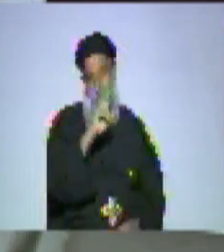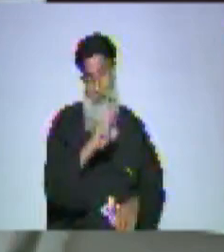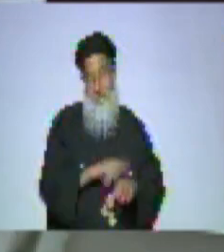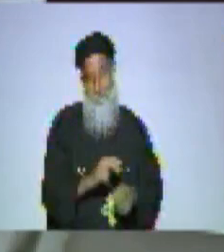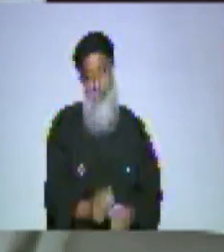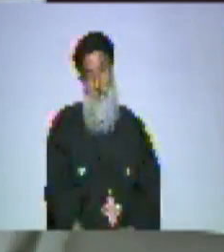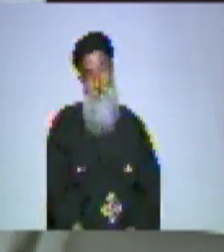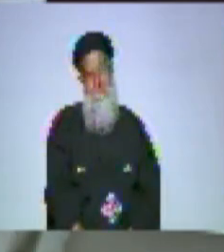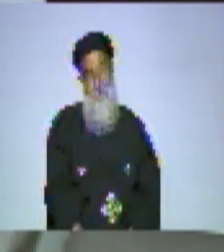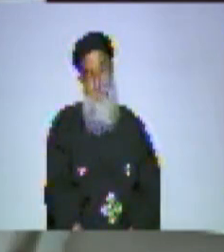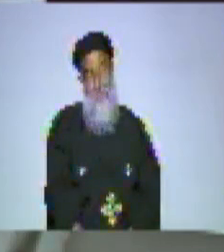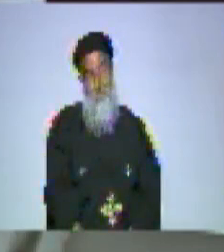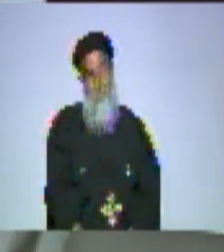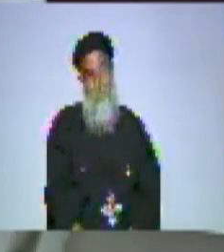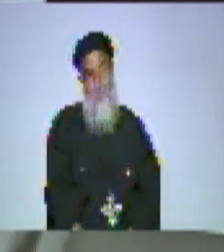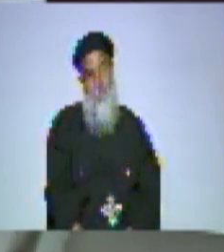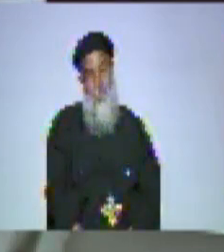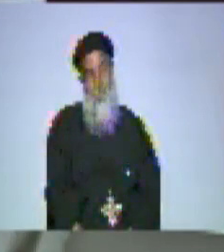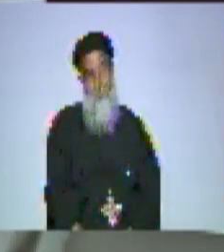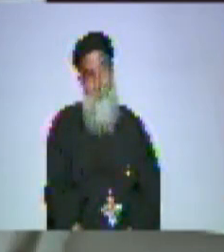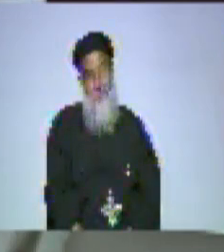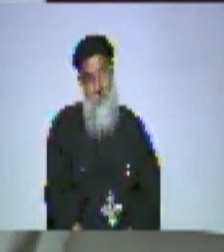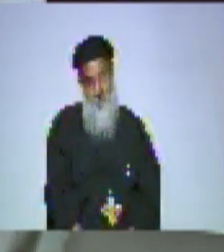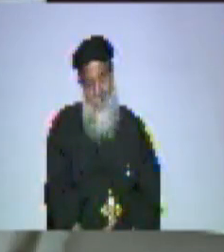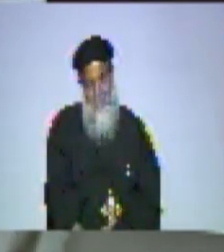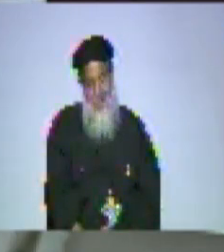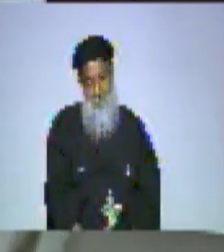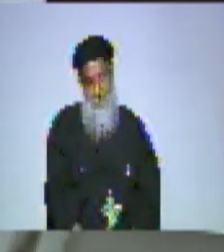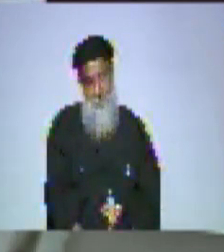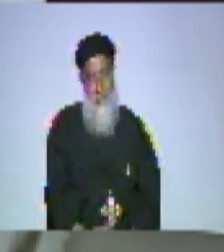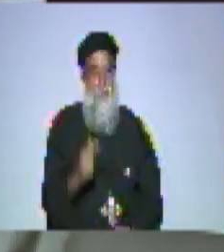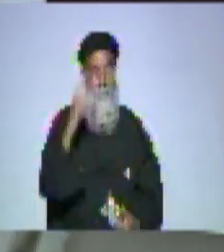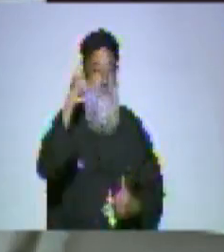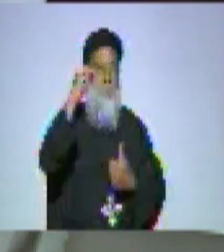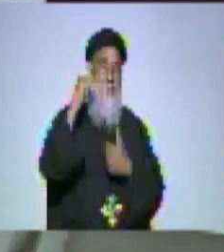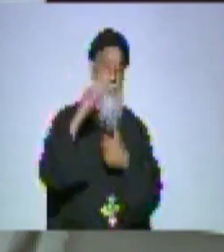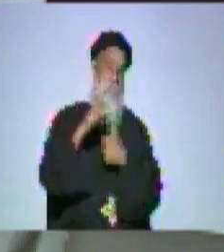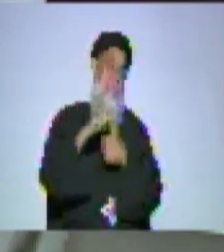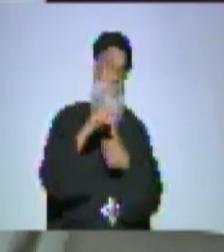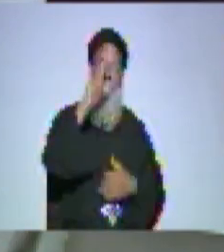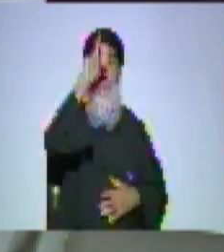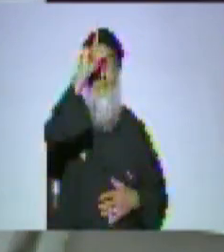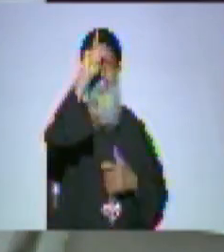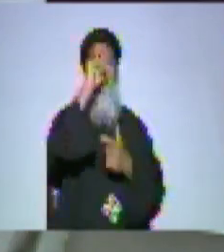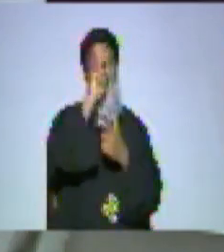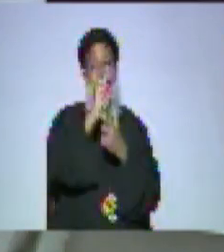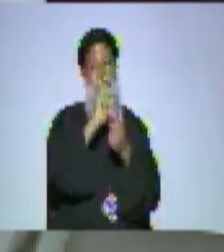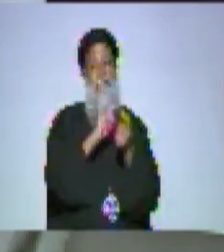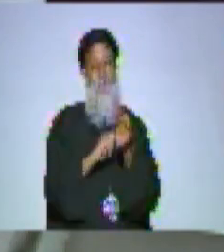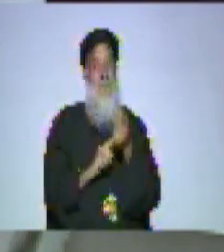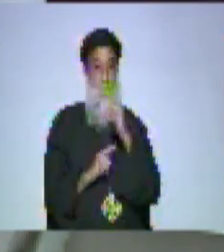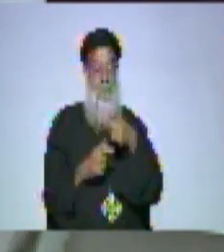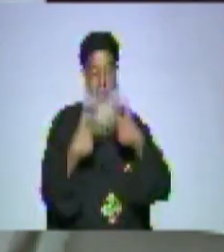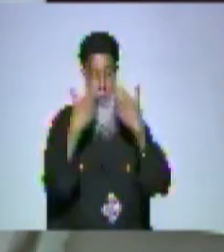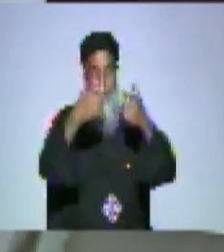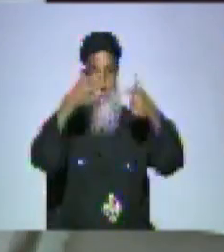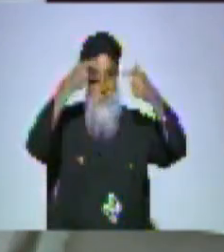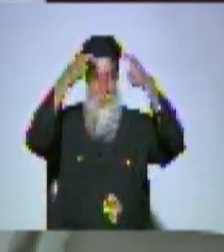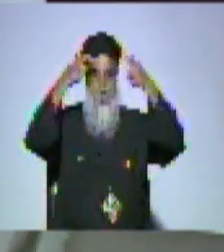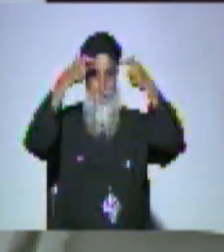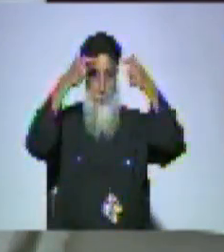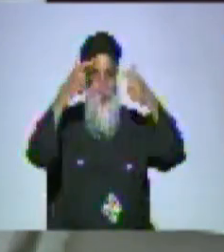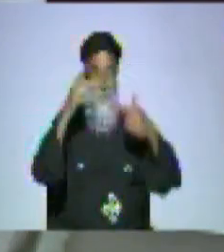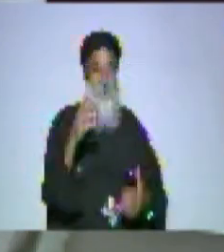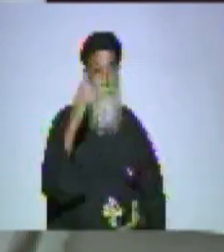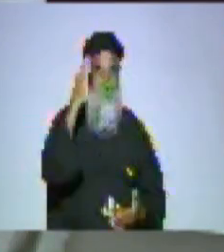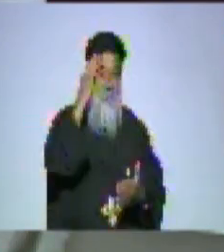طب ايه الحل افتكري ان السيد المسيح له المجد قال